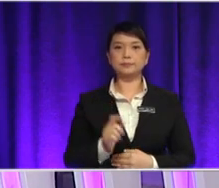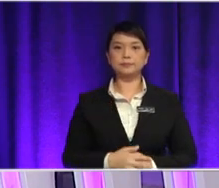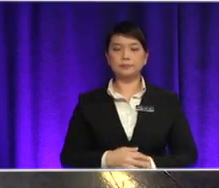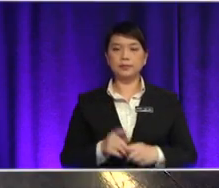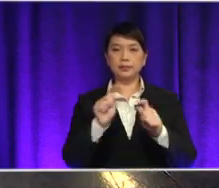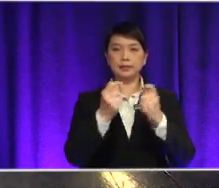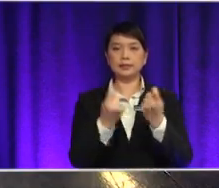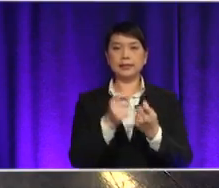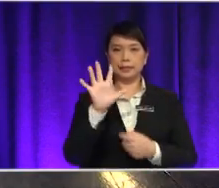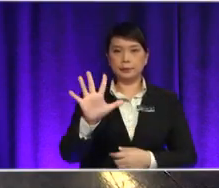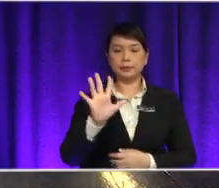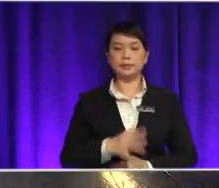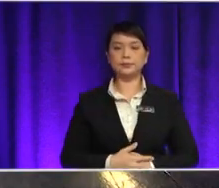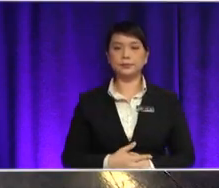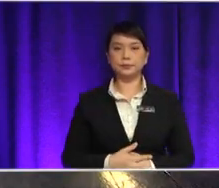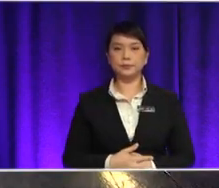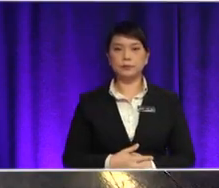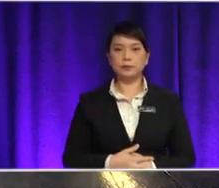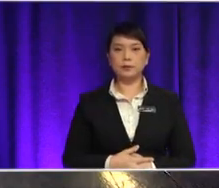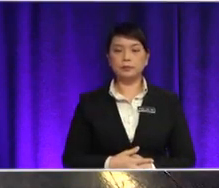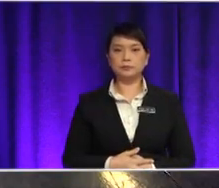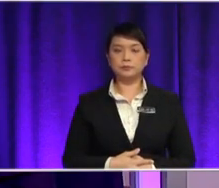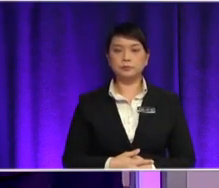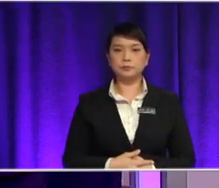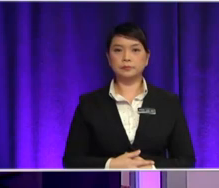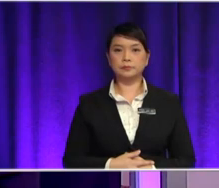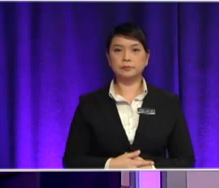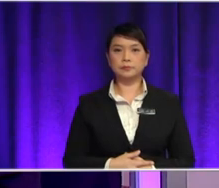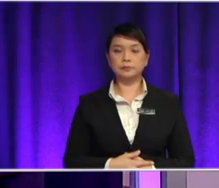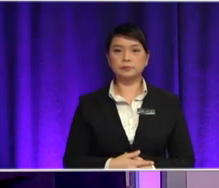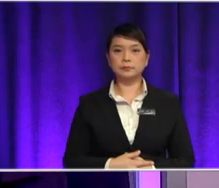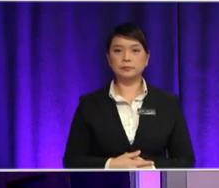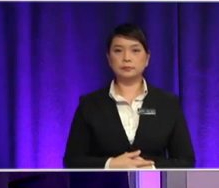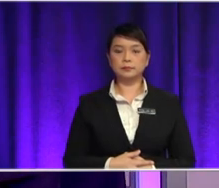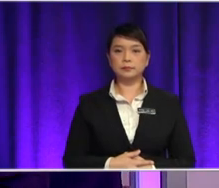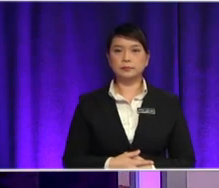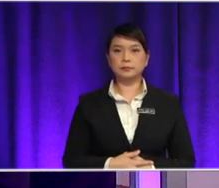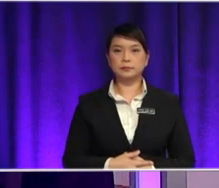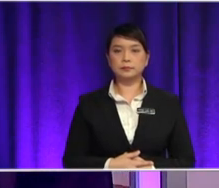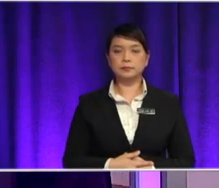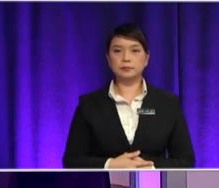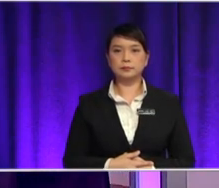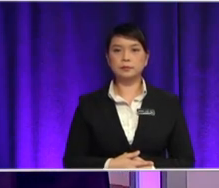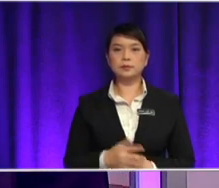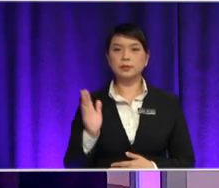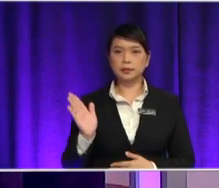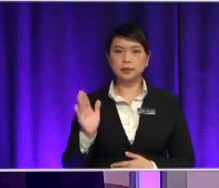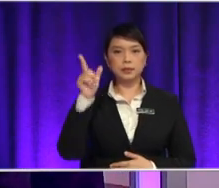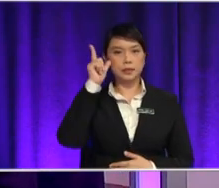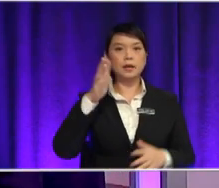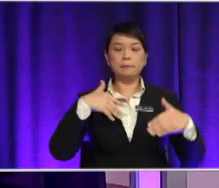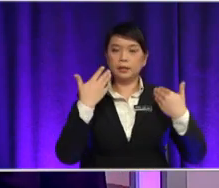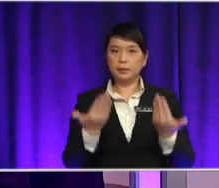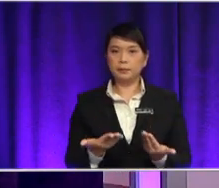Betul. Seterusnya, kita nak pergi hasil pembelajaran yang pertama. Bagaimana menentukan saiz selang kelas, titik